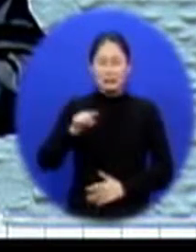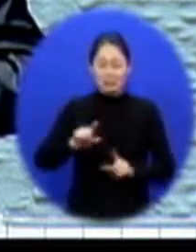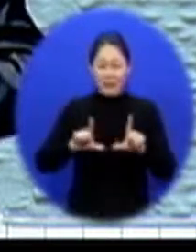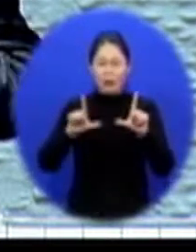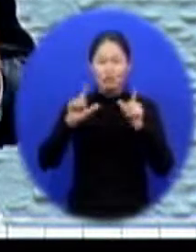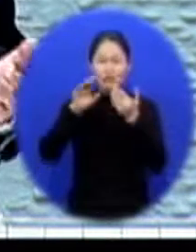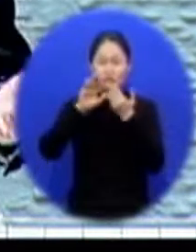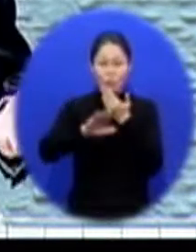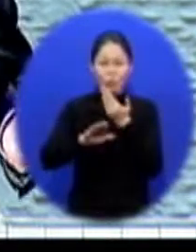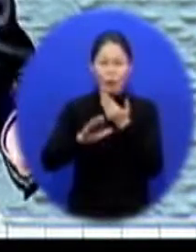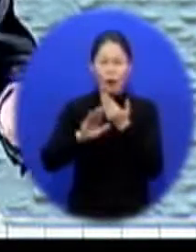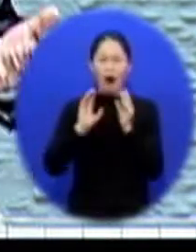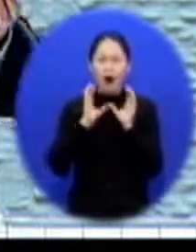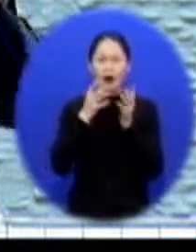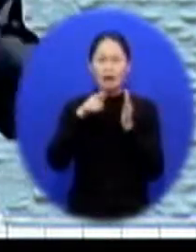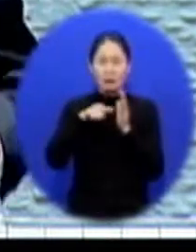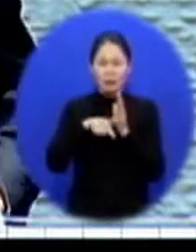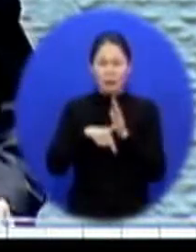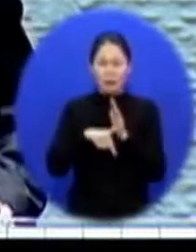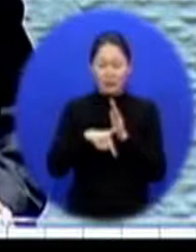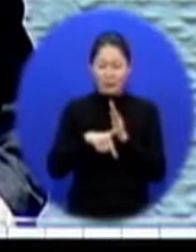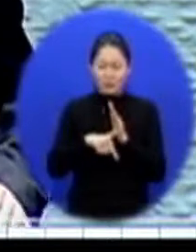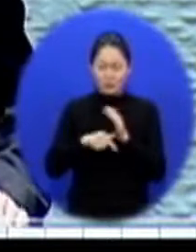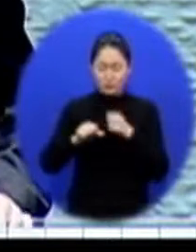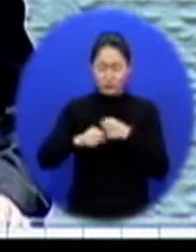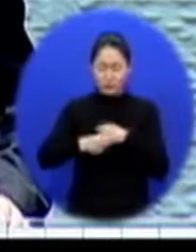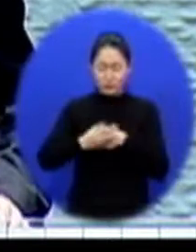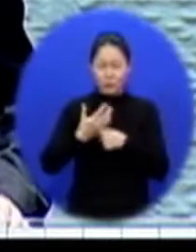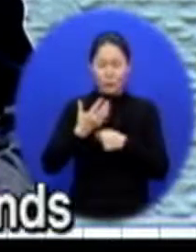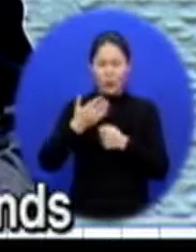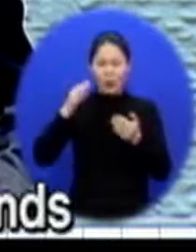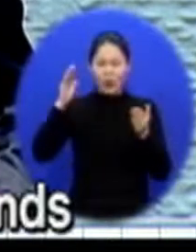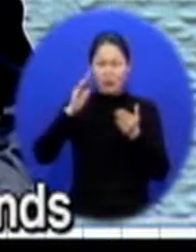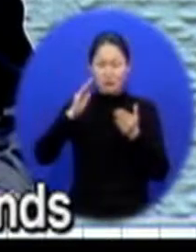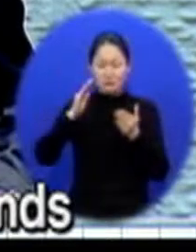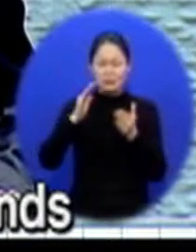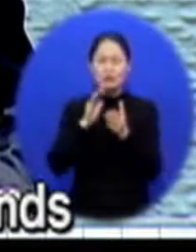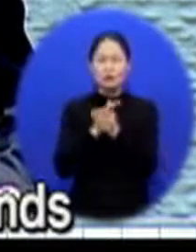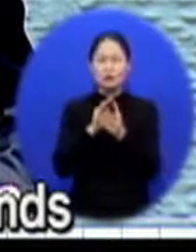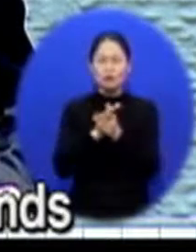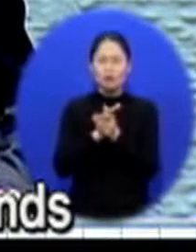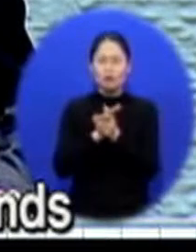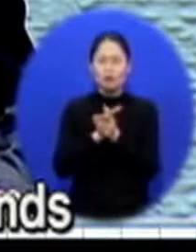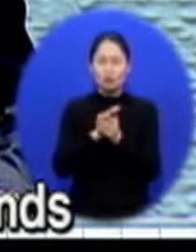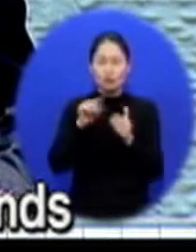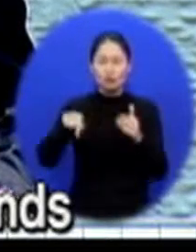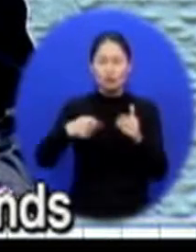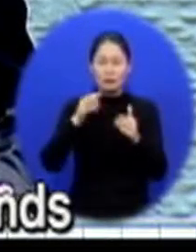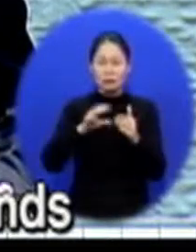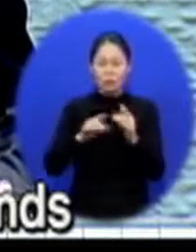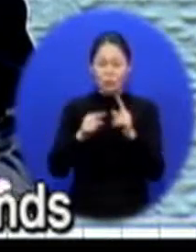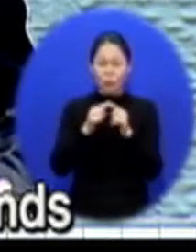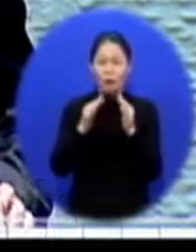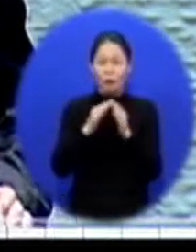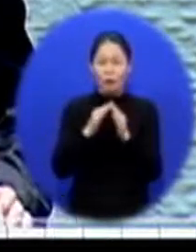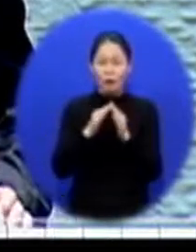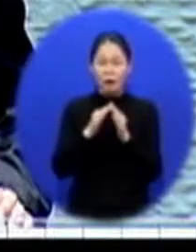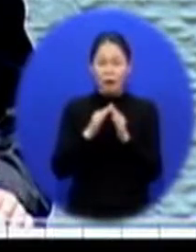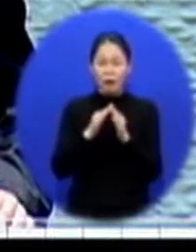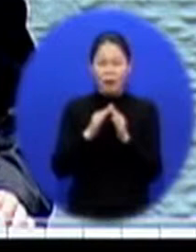어릴 때 초등학교 때 같이 교회 다니던 친구들 중에 상당한 친구들이 교회를 나오지 않는 것을